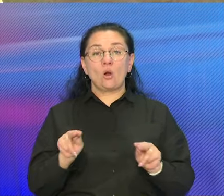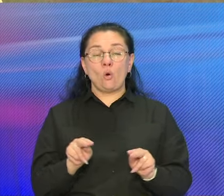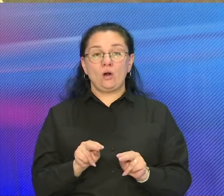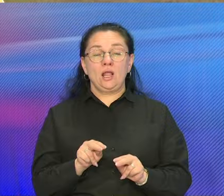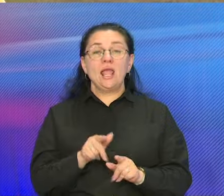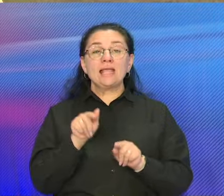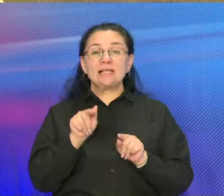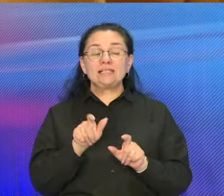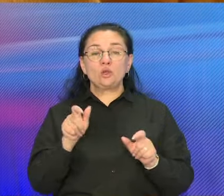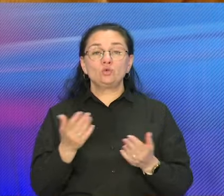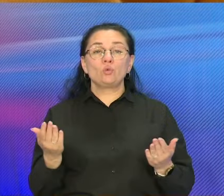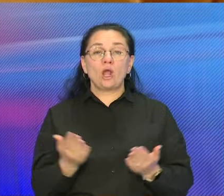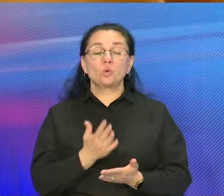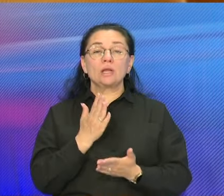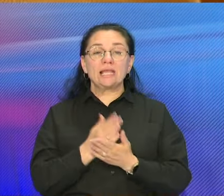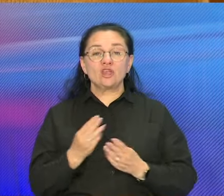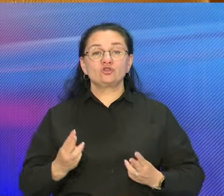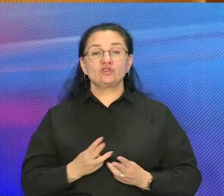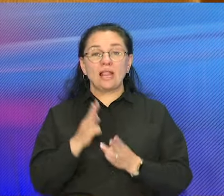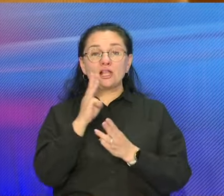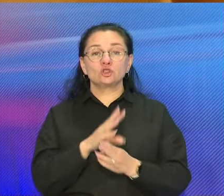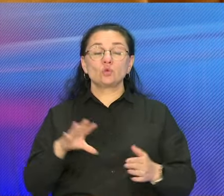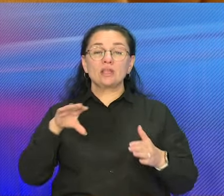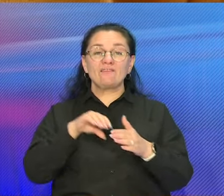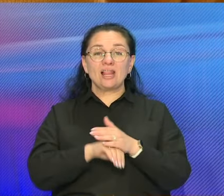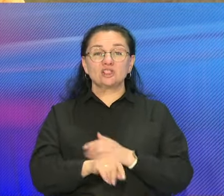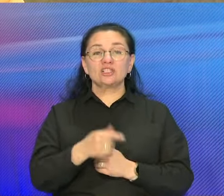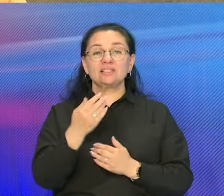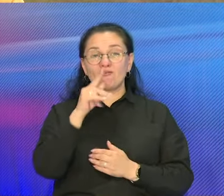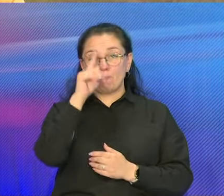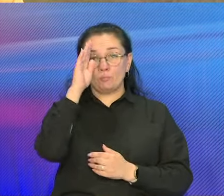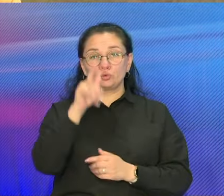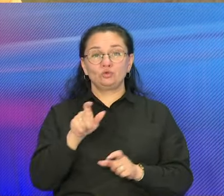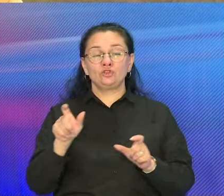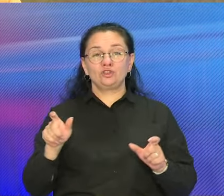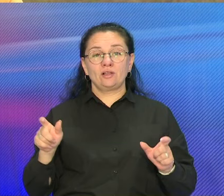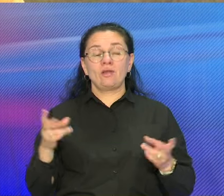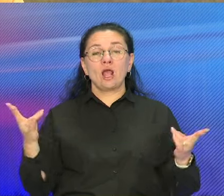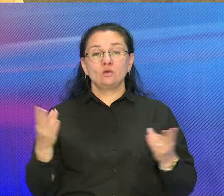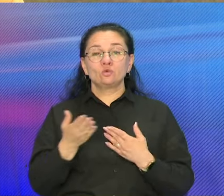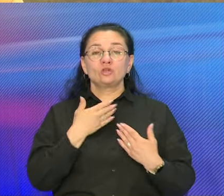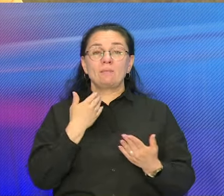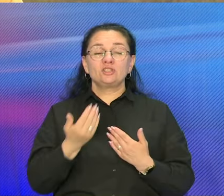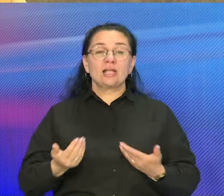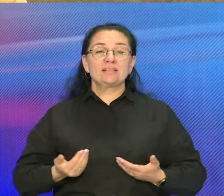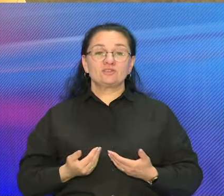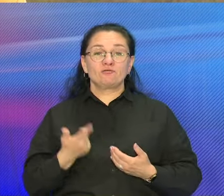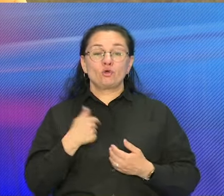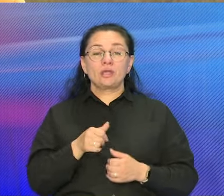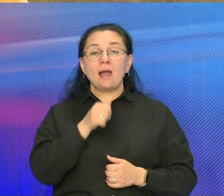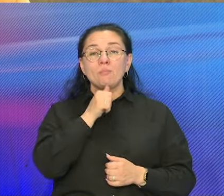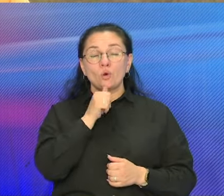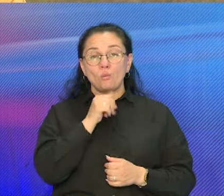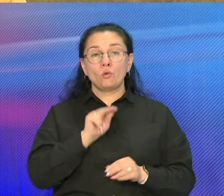желание что-то вложить в людей, в человека, будущее Им нужно больше общаться вживую, и я их пытаюсь научить этому Пытаюсь